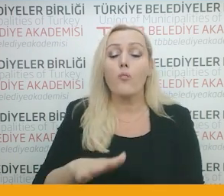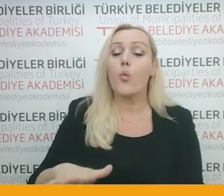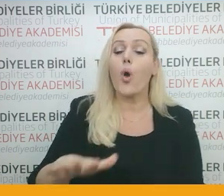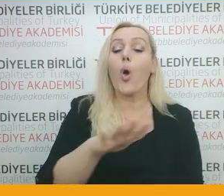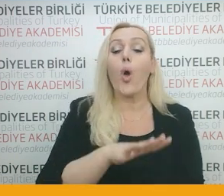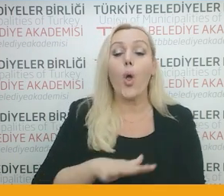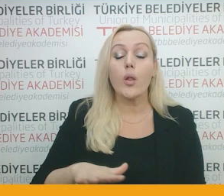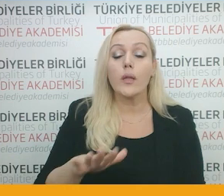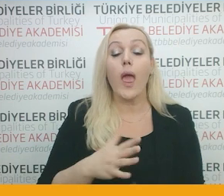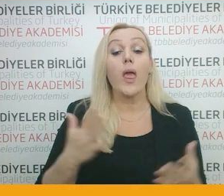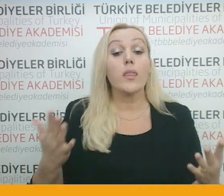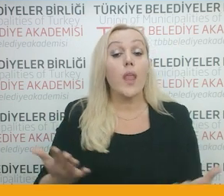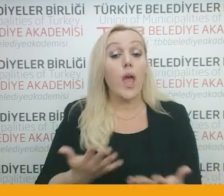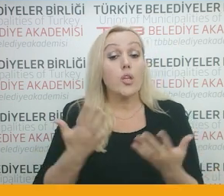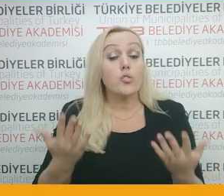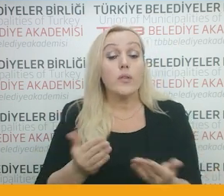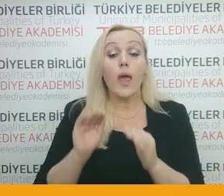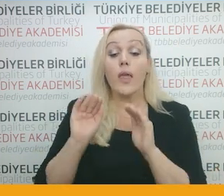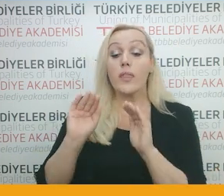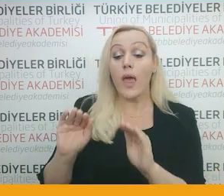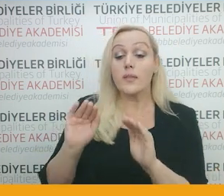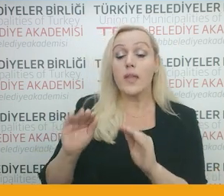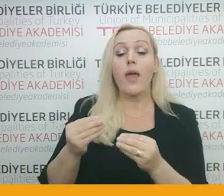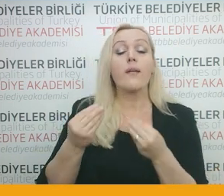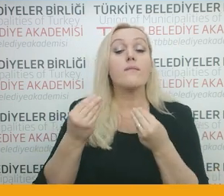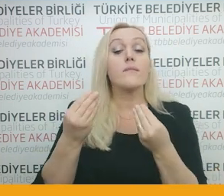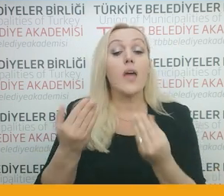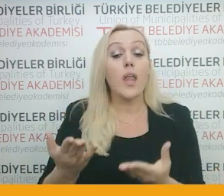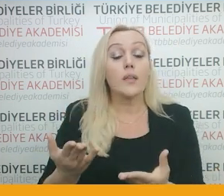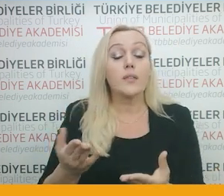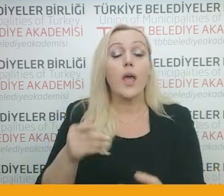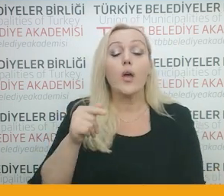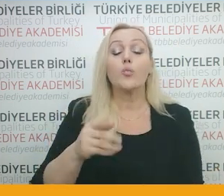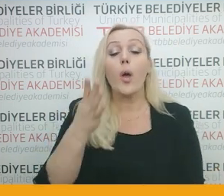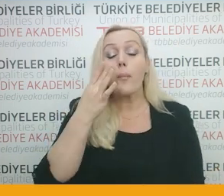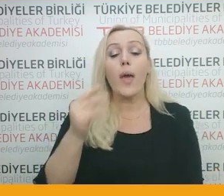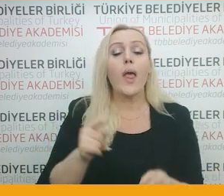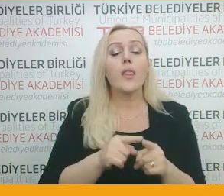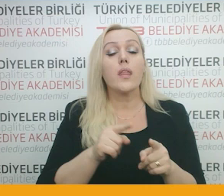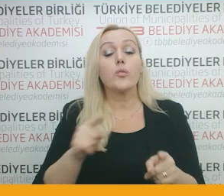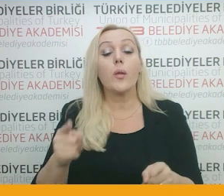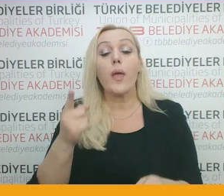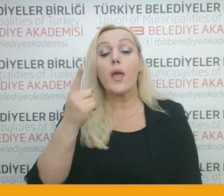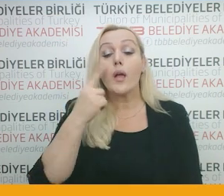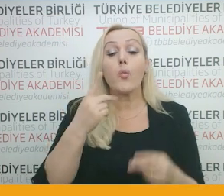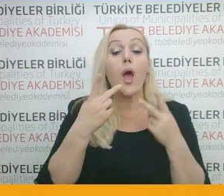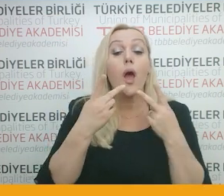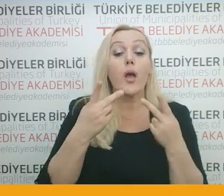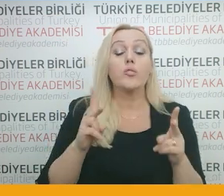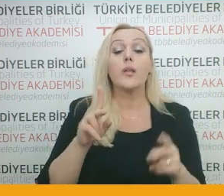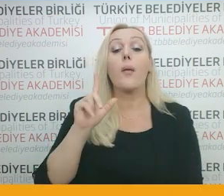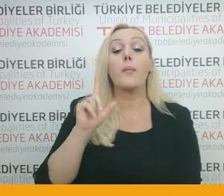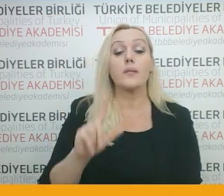bölgeye teşvik verildiyse, destekleme verildiyse bu teşvik ve desteklemelerin belli dönemler itibariyle kamuoyuna